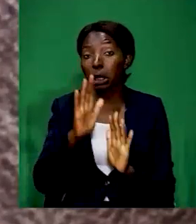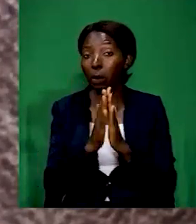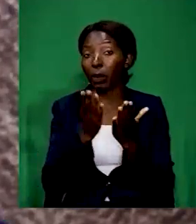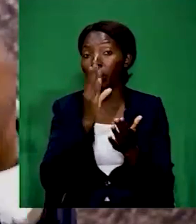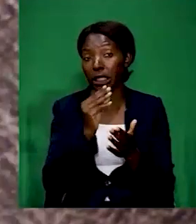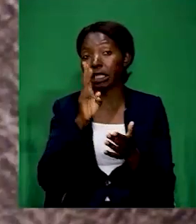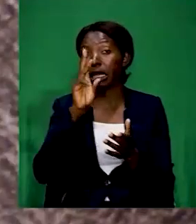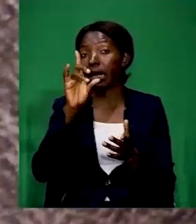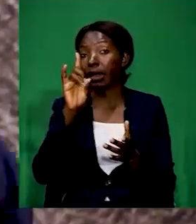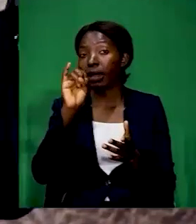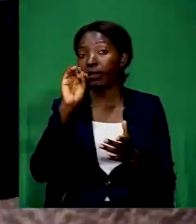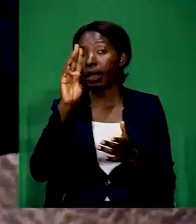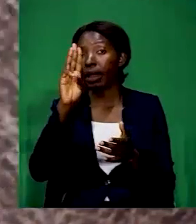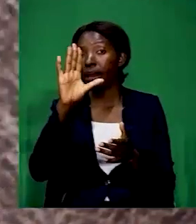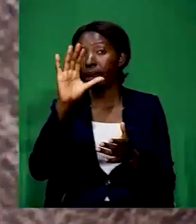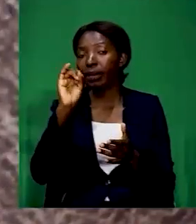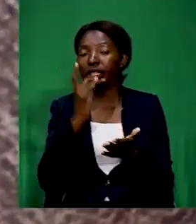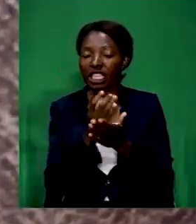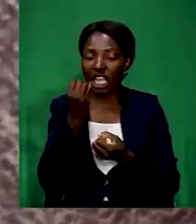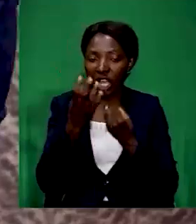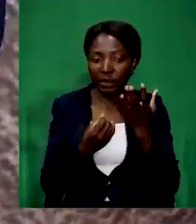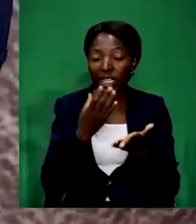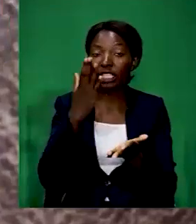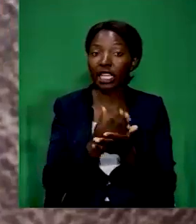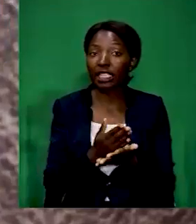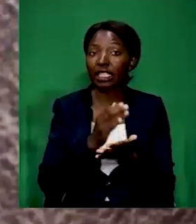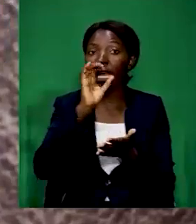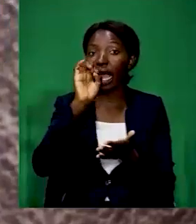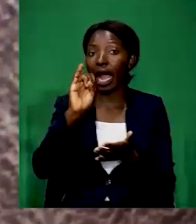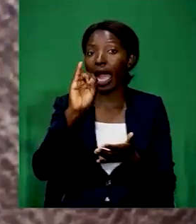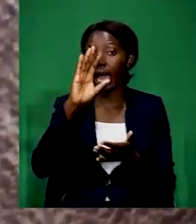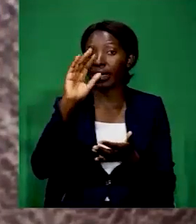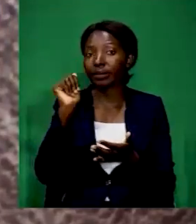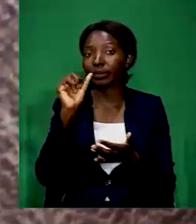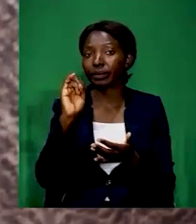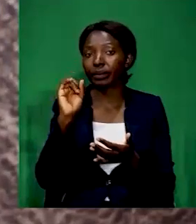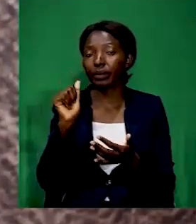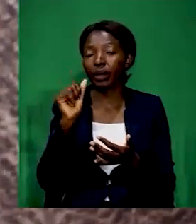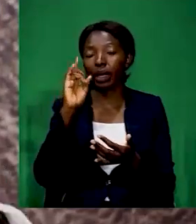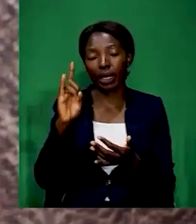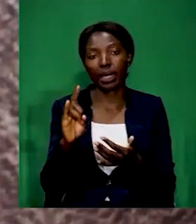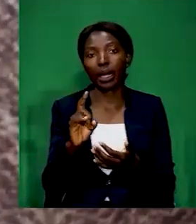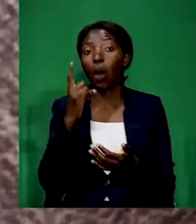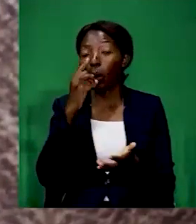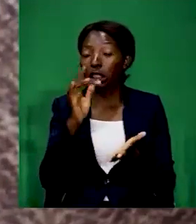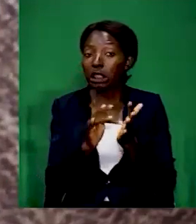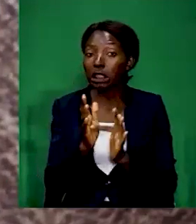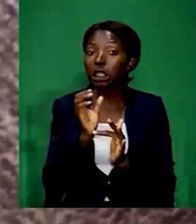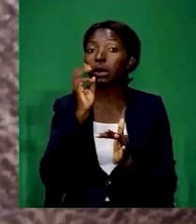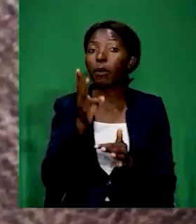Philip began from Isaiah 53. Piatirangarira Jesu